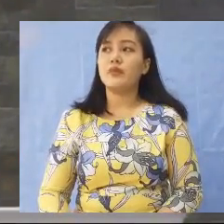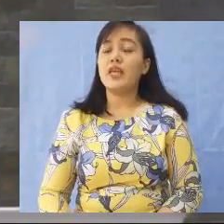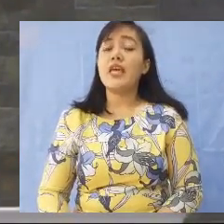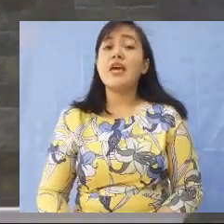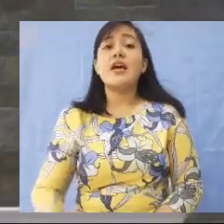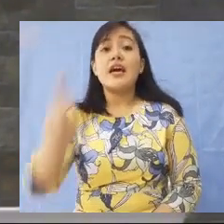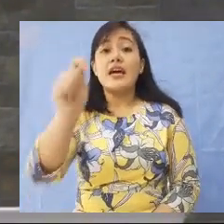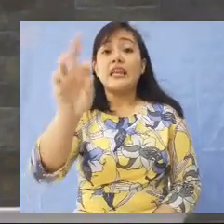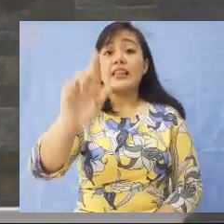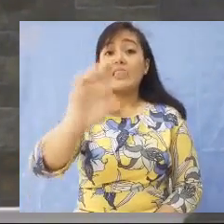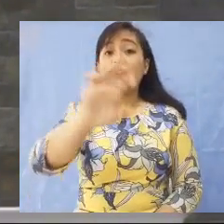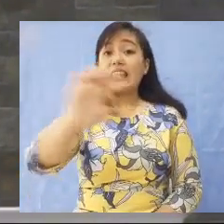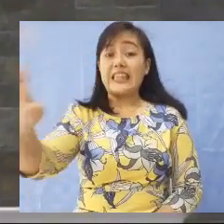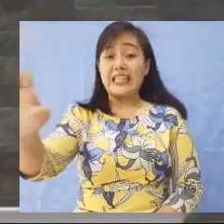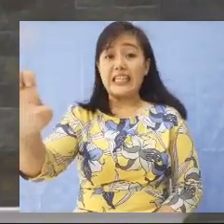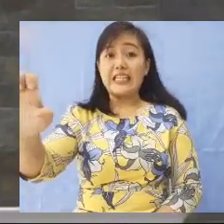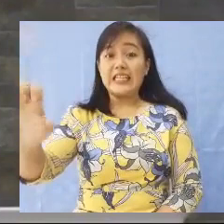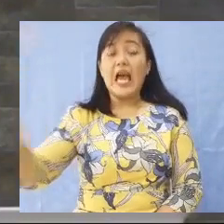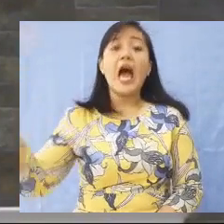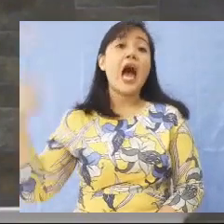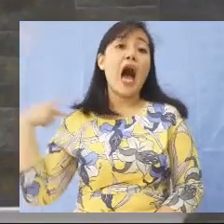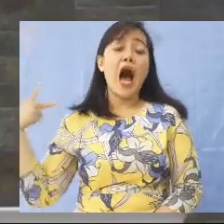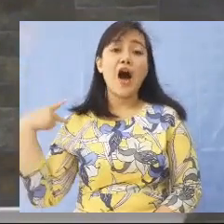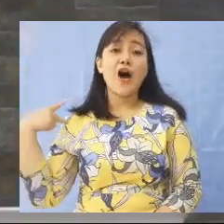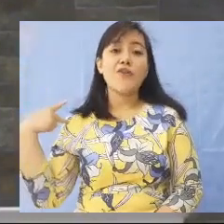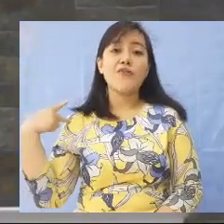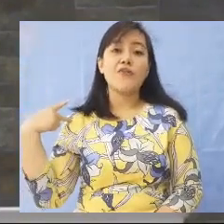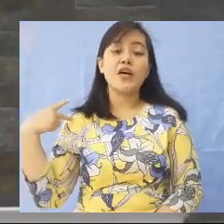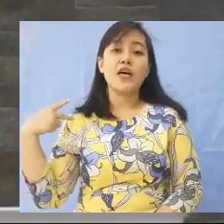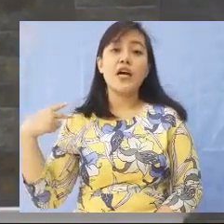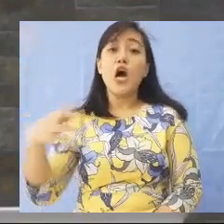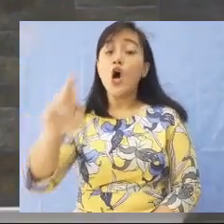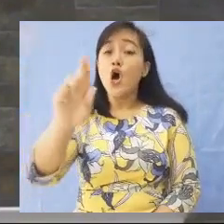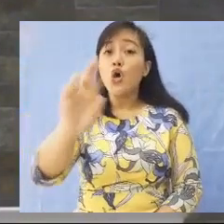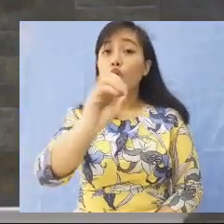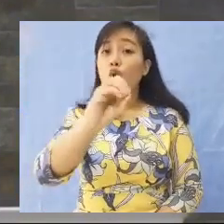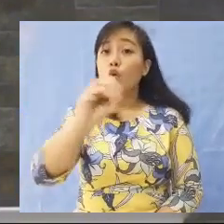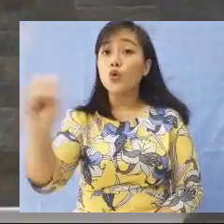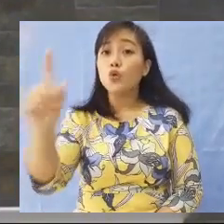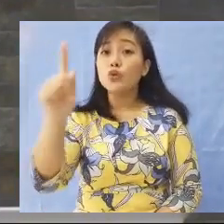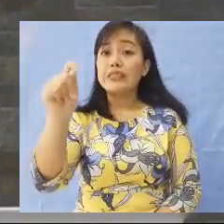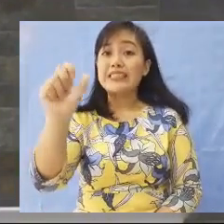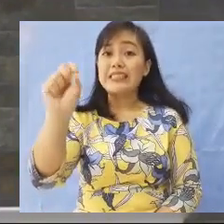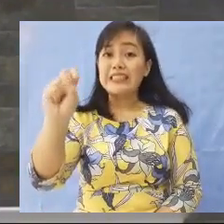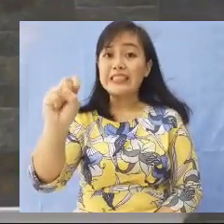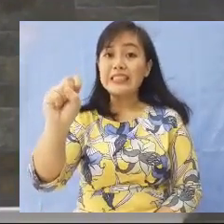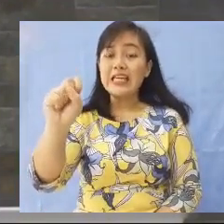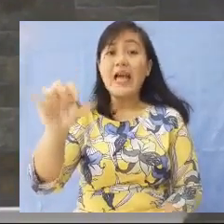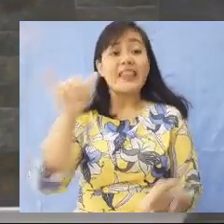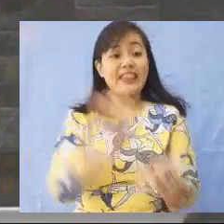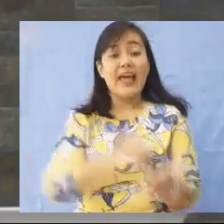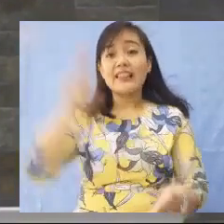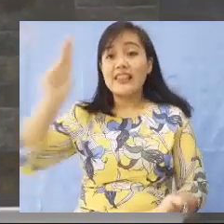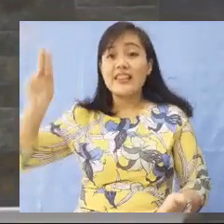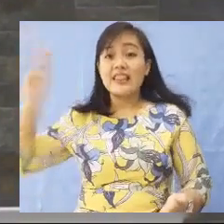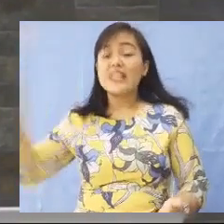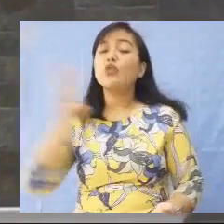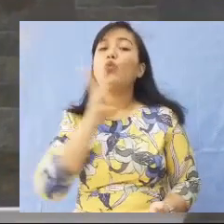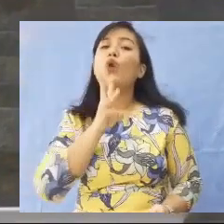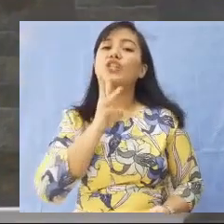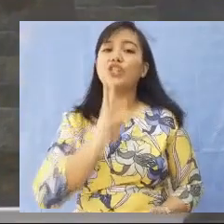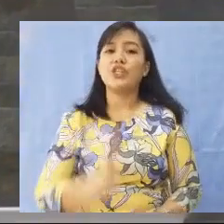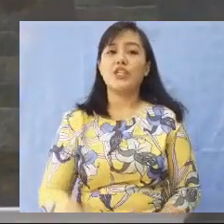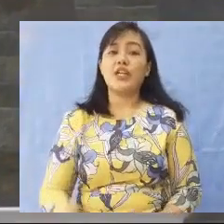lang niyan ay magkaroon ng tubig. At pag yan ay nakainom uli ng tubig, marirefresh yan. At kapag yan